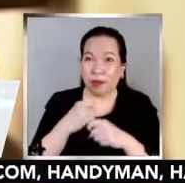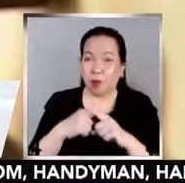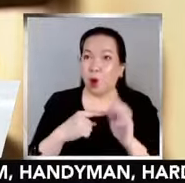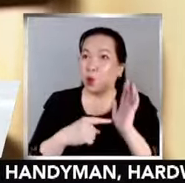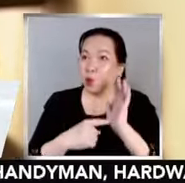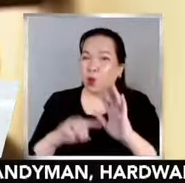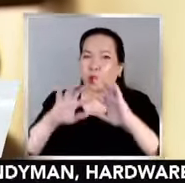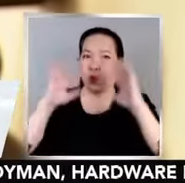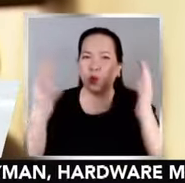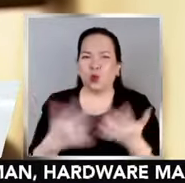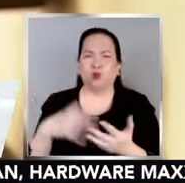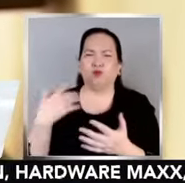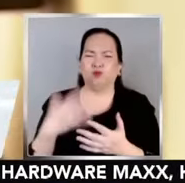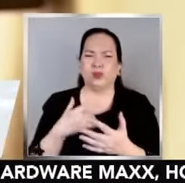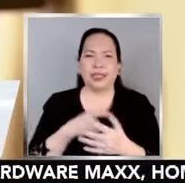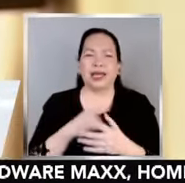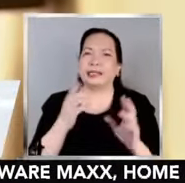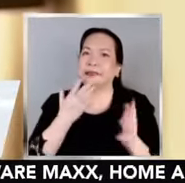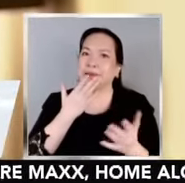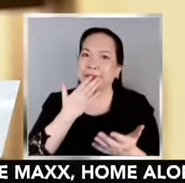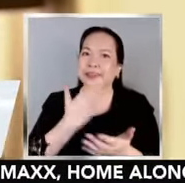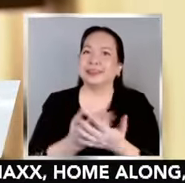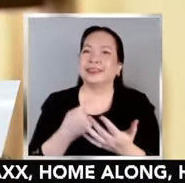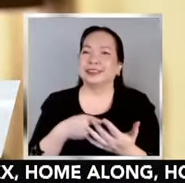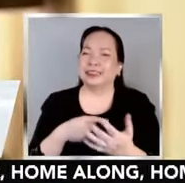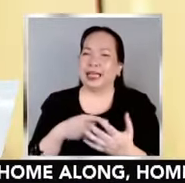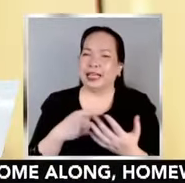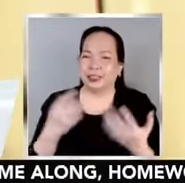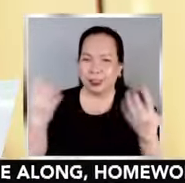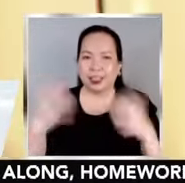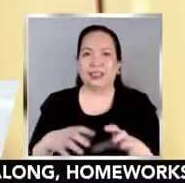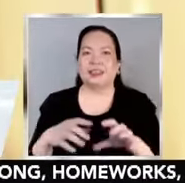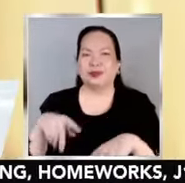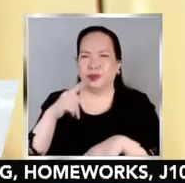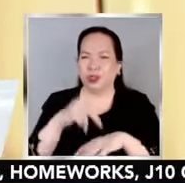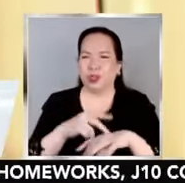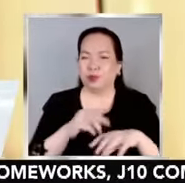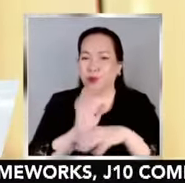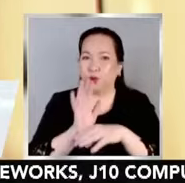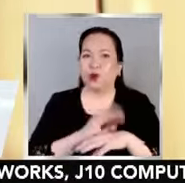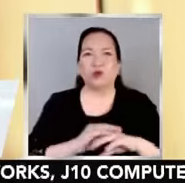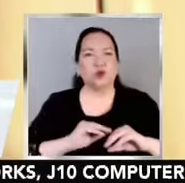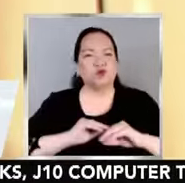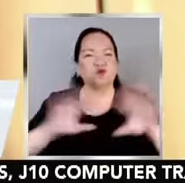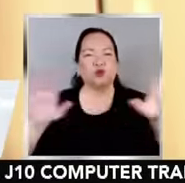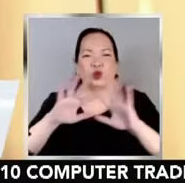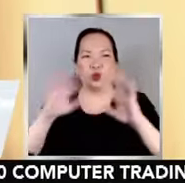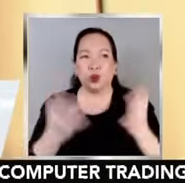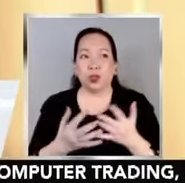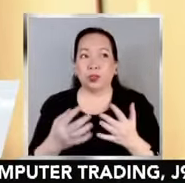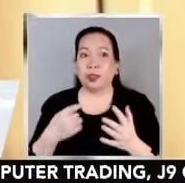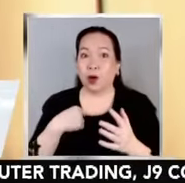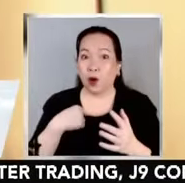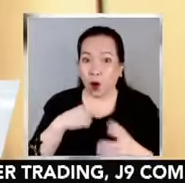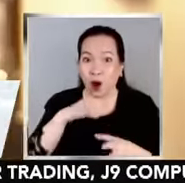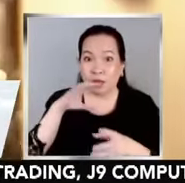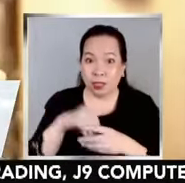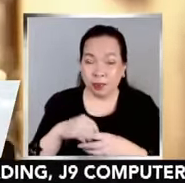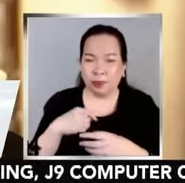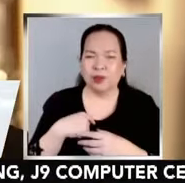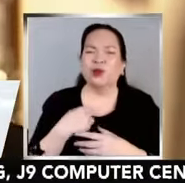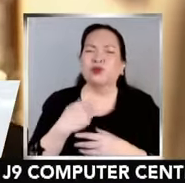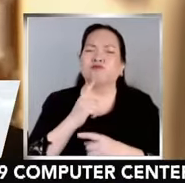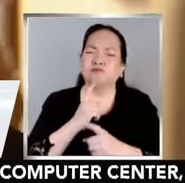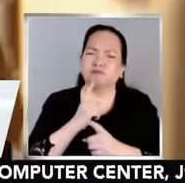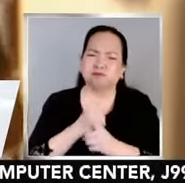like make a movie and be shown all over the world. For me to be part of this, na, you know, it's